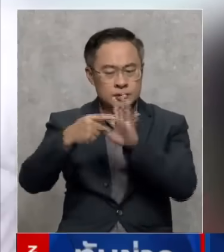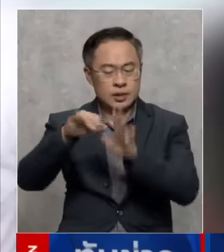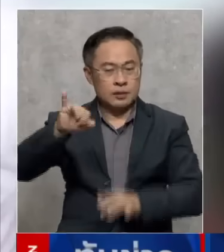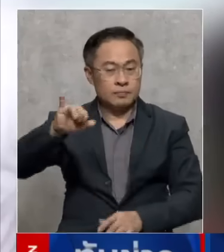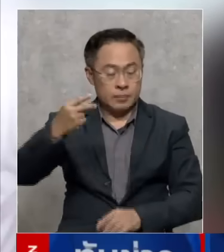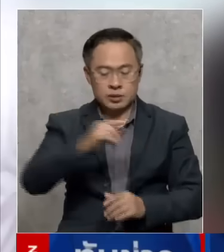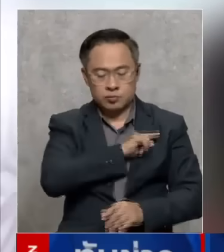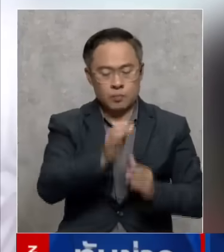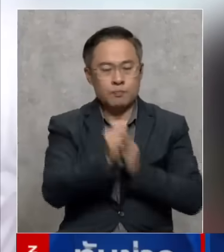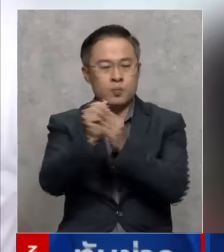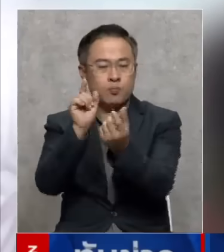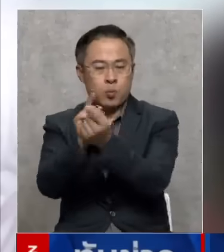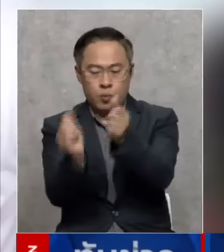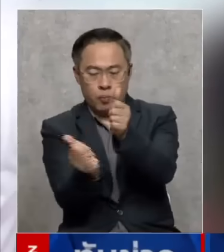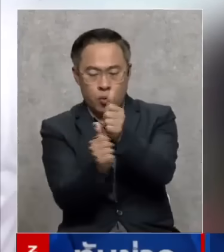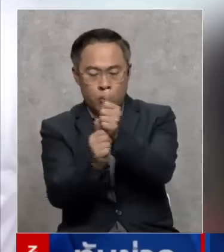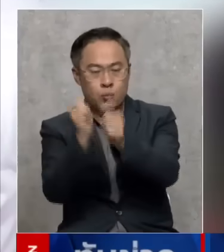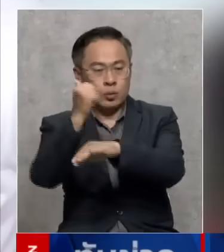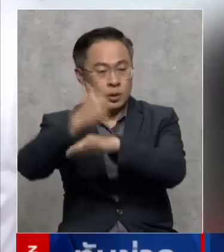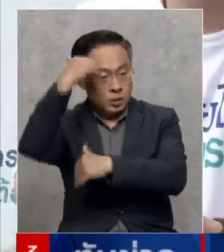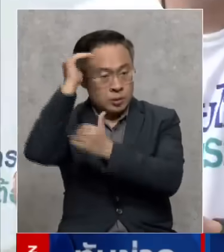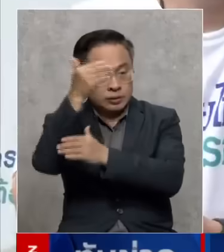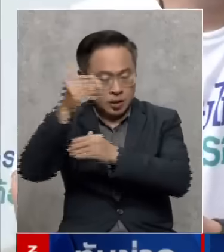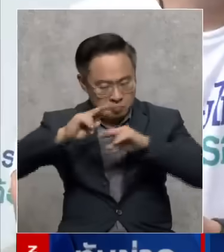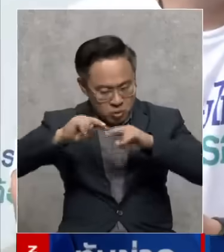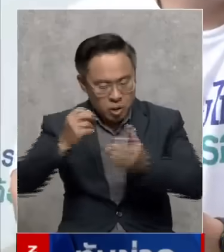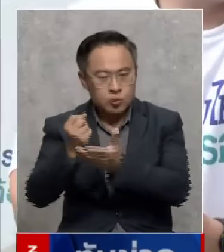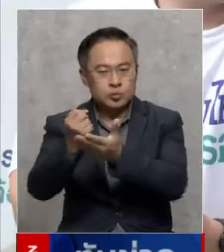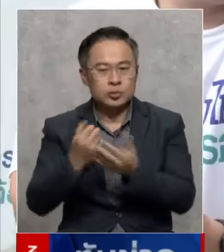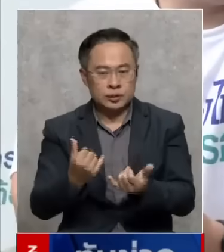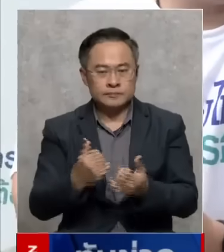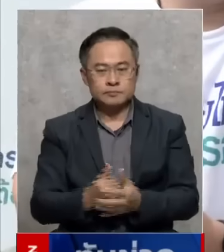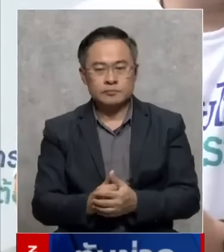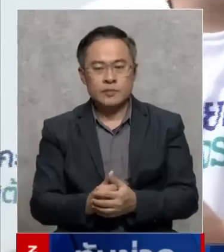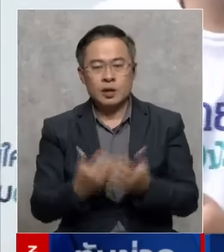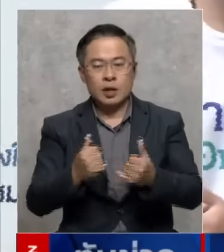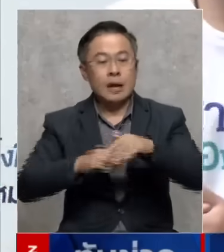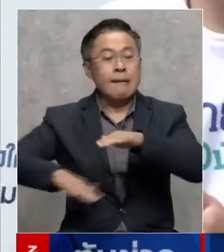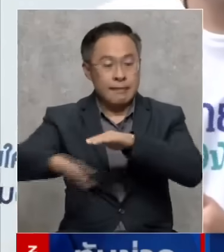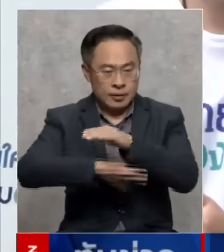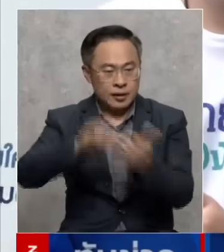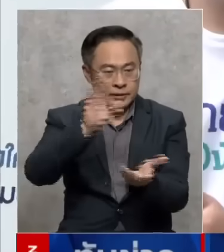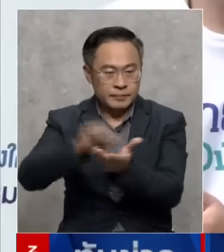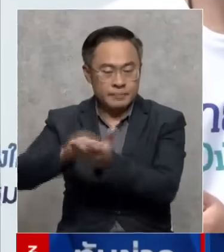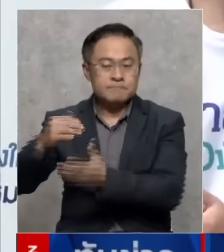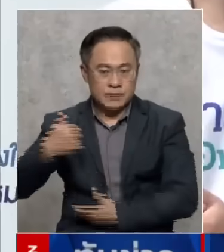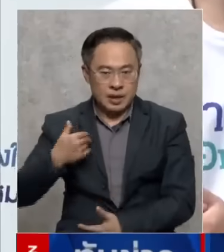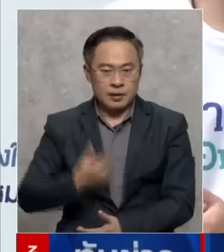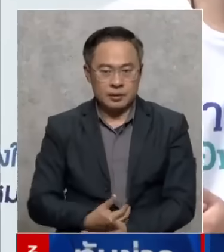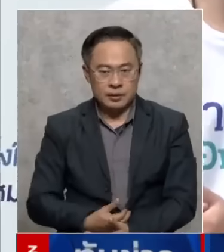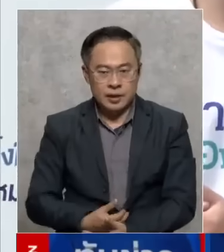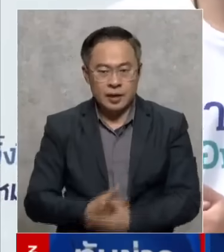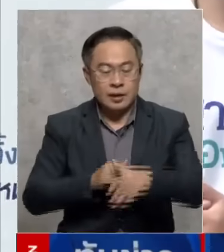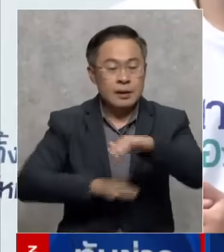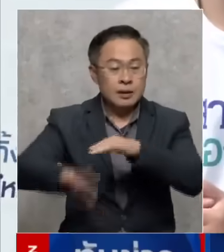ตำรวจแล้วก็เจ้าของยาเสพติดทั้งหมดครับตัวน้องเขาเนี่ยมีหลักฐานค่อนข้างเยอะเอางี้ดีกว่าแต่ว่าหลักฐานเนี่ยมันไม่สามารถเปิด